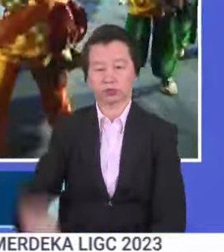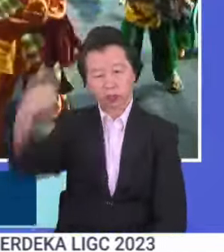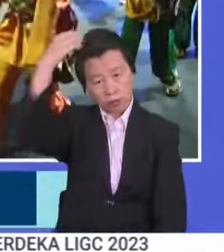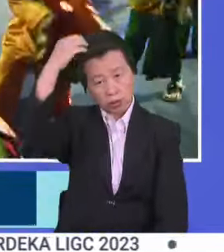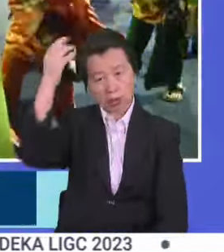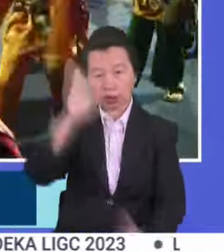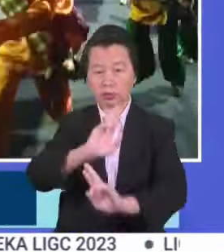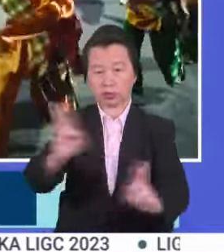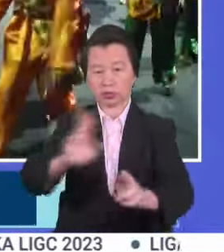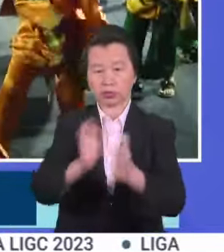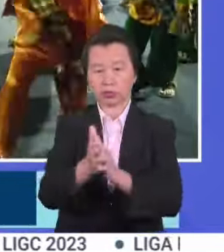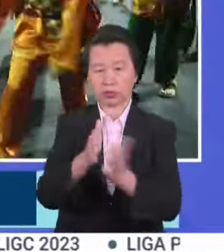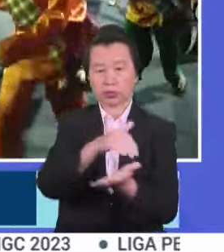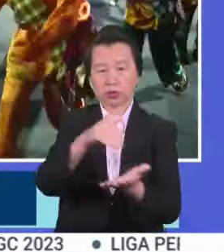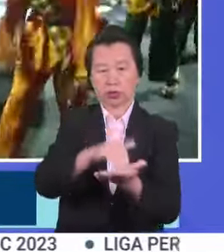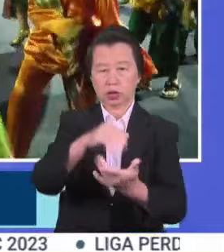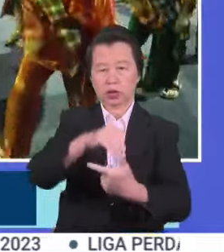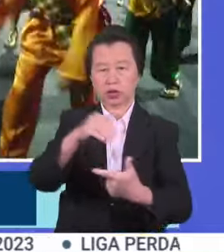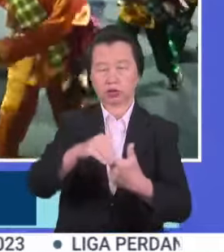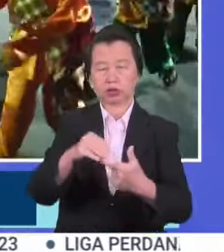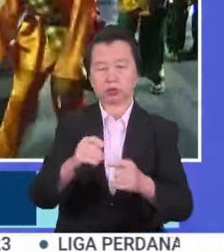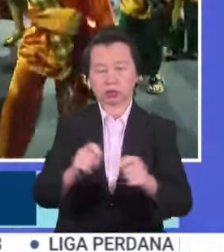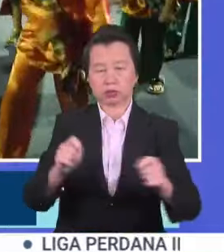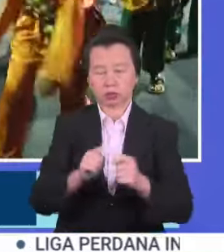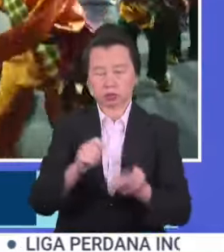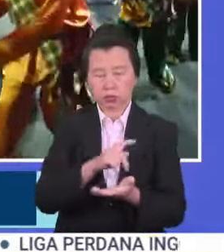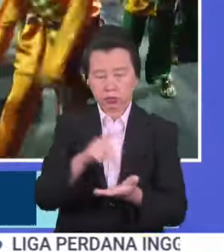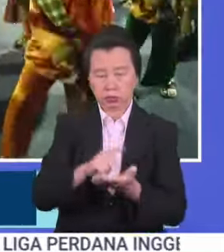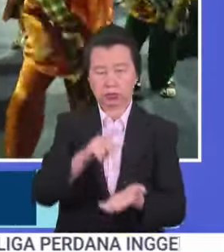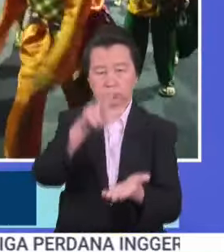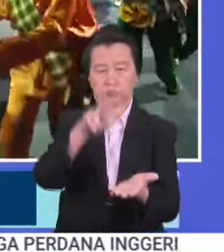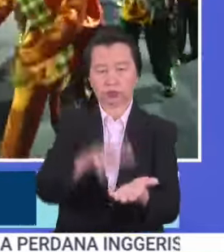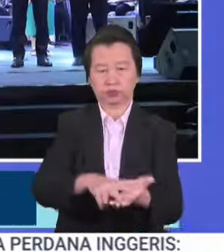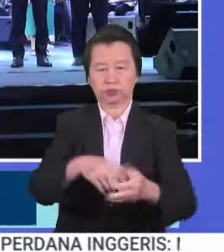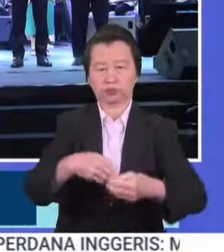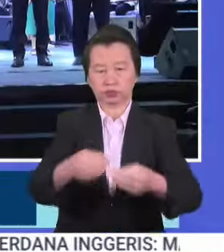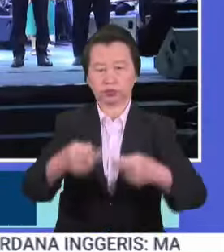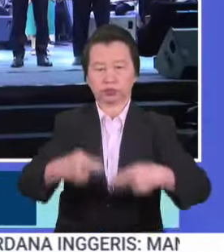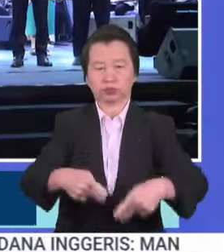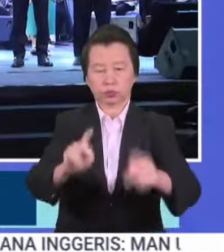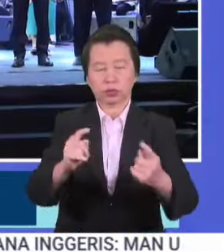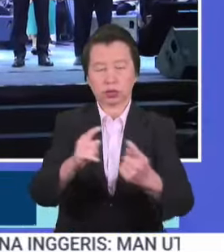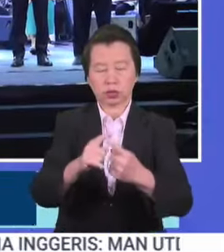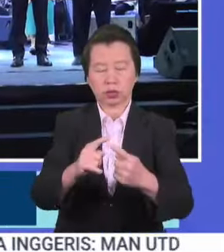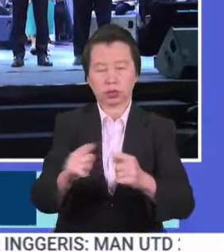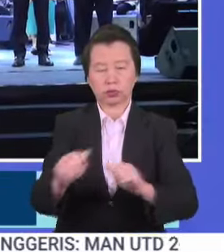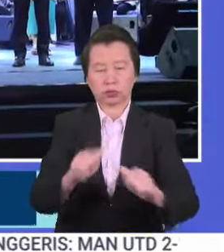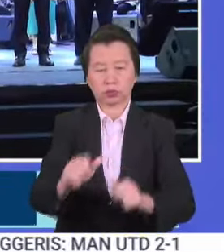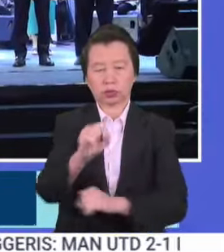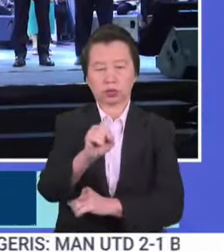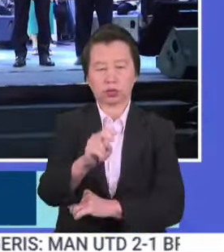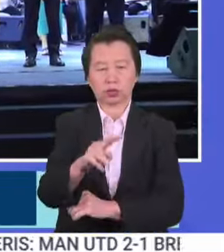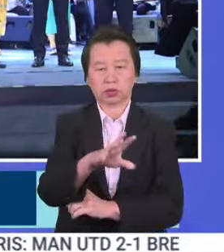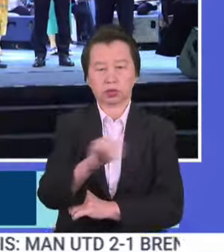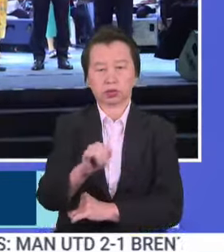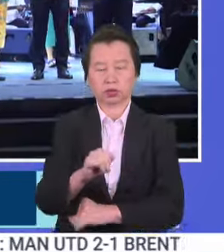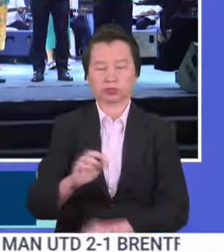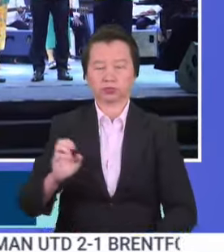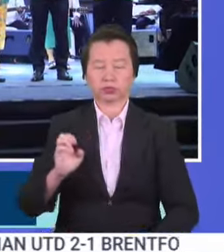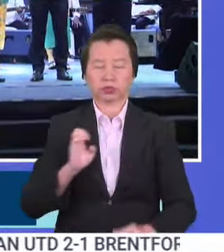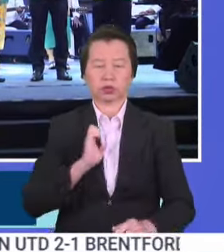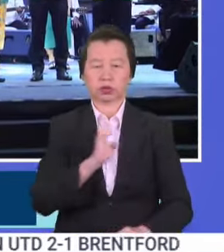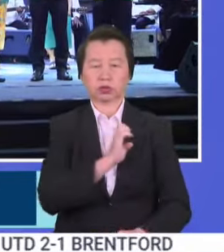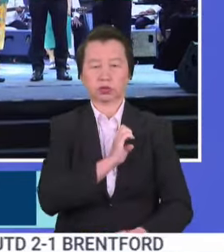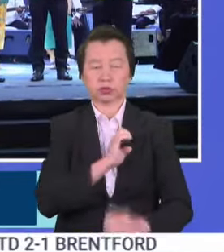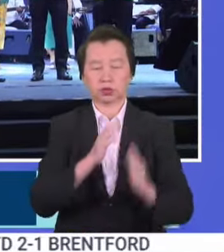Selangor bersedia untuk menjadi hub atau pangkalan kepada pusat pengiktirafan yang memberi peluang kepada penggiat seni tempatan. Menurut Exco Perumahan